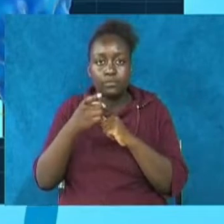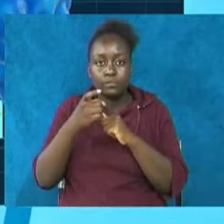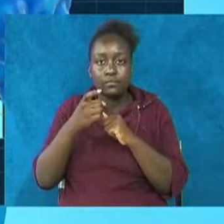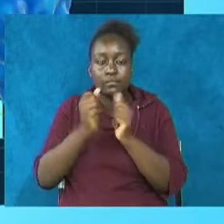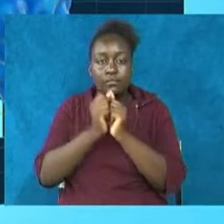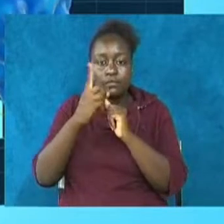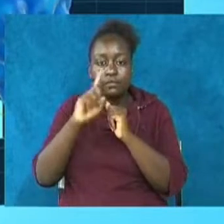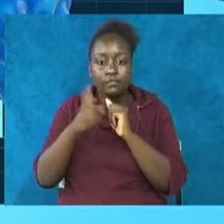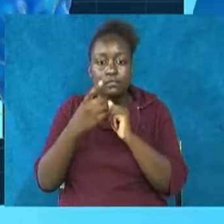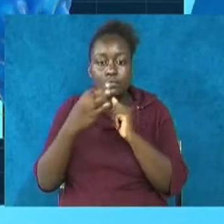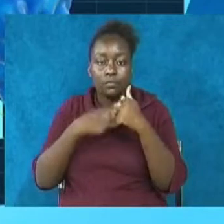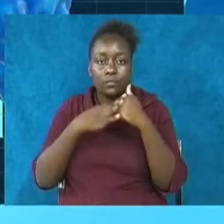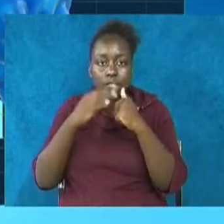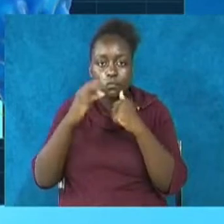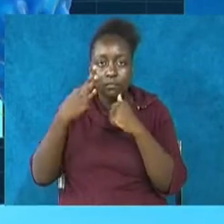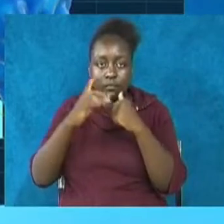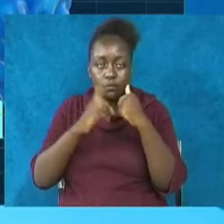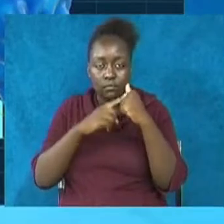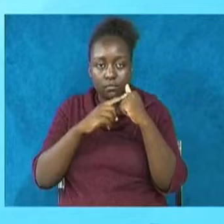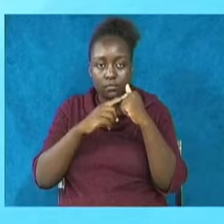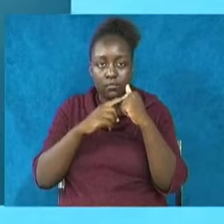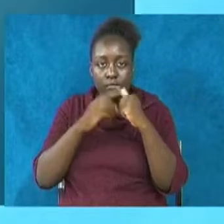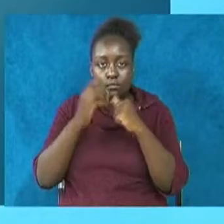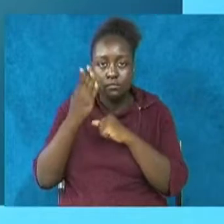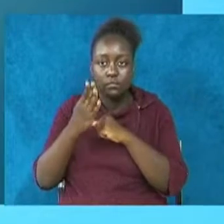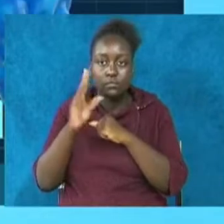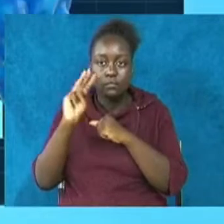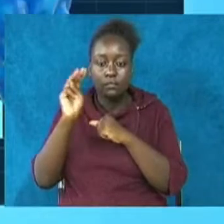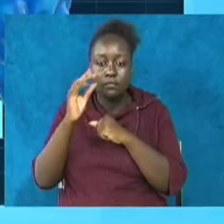1,324,686 na jumla ya vipimo vilivyofanywa kwa